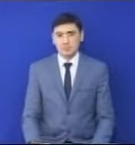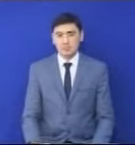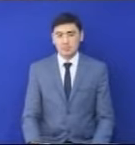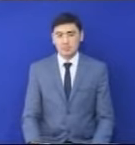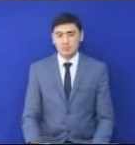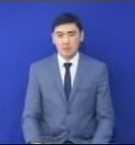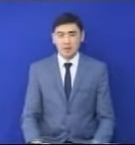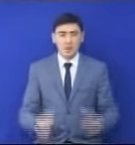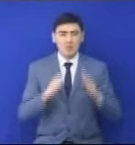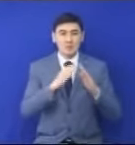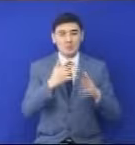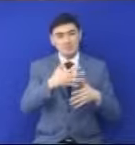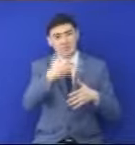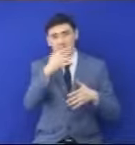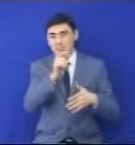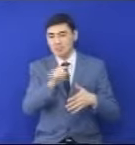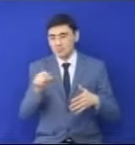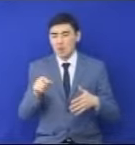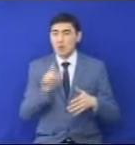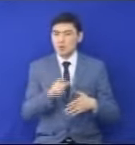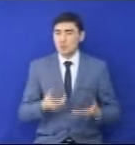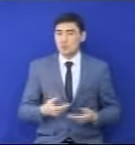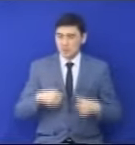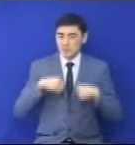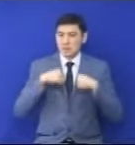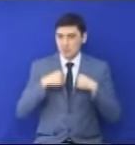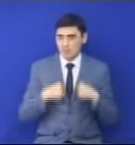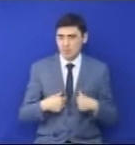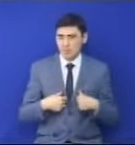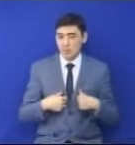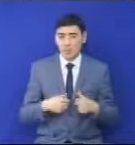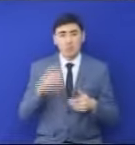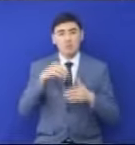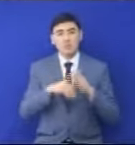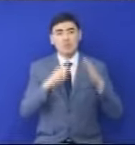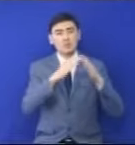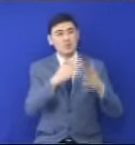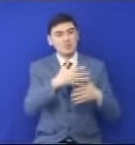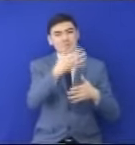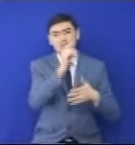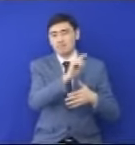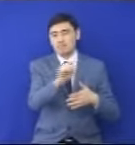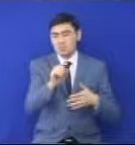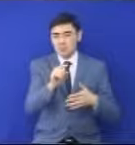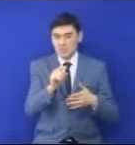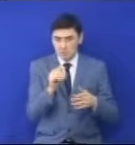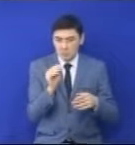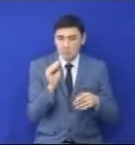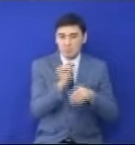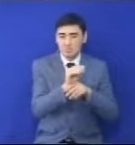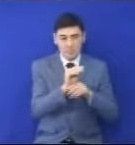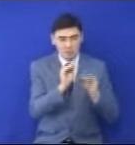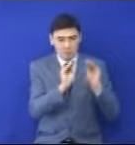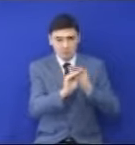Қауіпсіз аула, қауіпсіз қала бағдарламасы бойынша жұмыстар жалғасын табуда. Соның бірі тұрғын үйлерге ақылды домофон орнату. Оның қарапайым